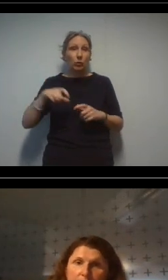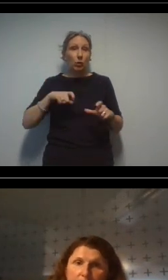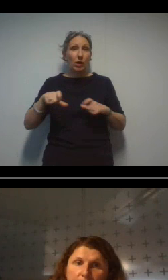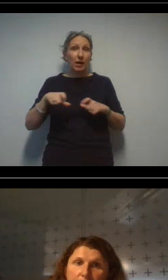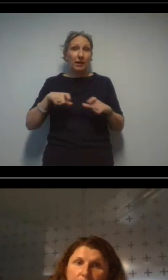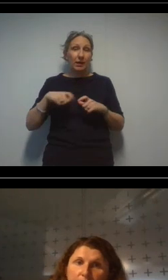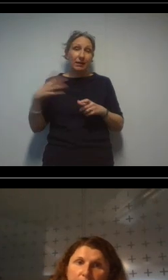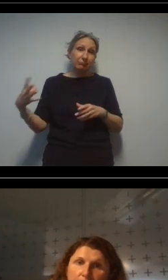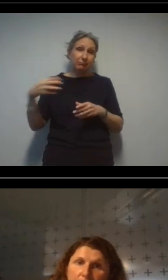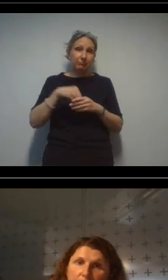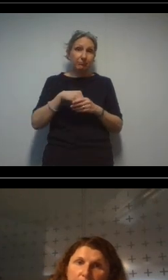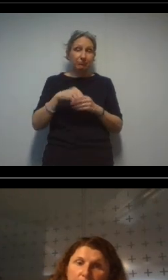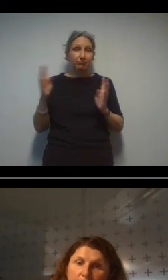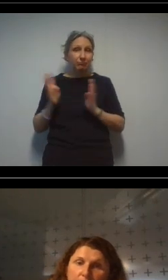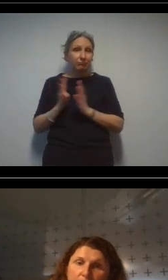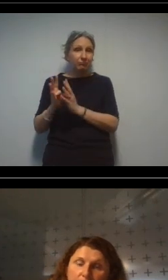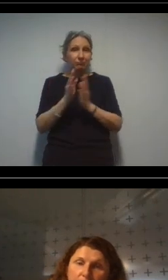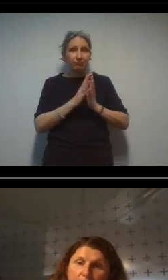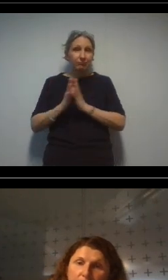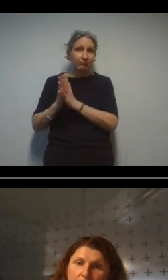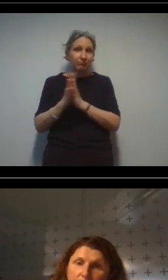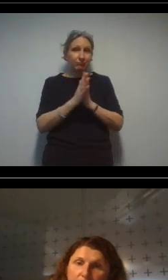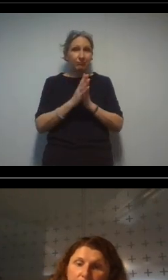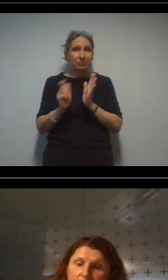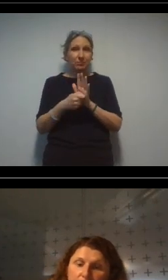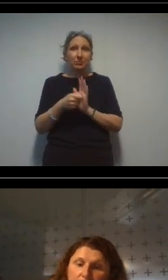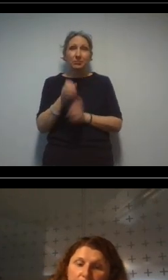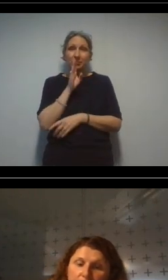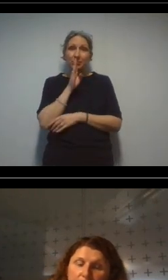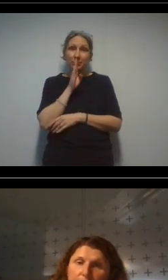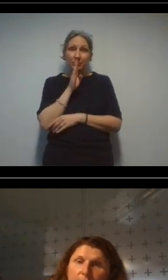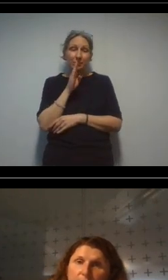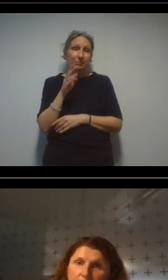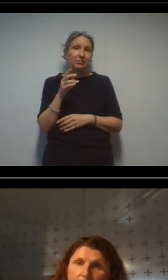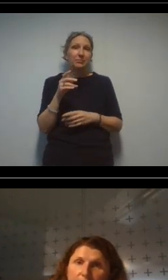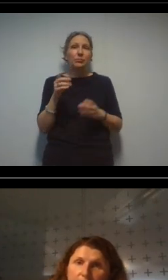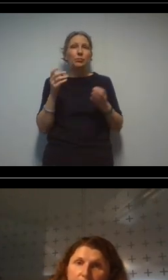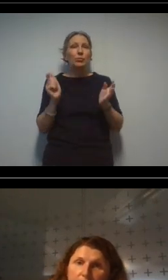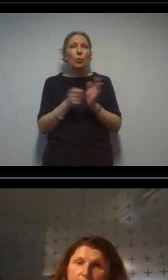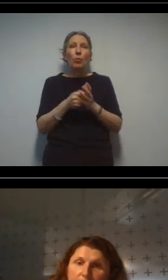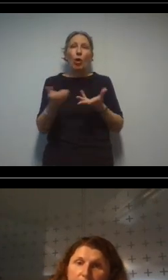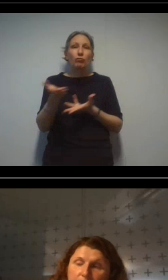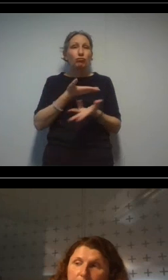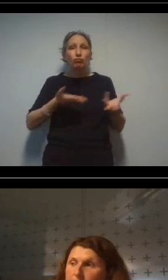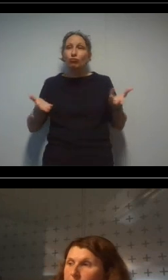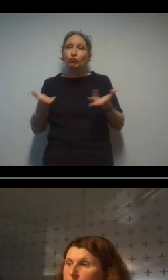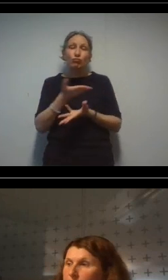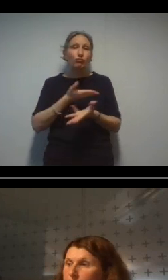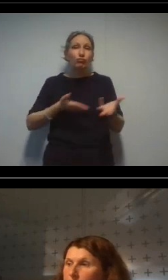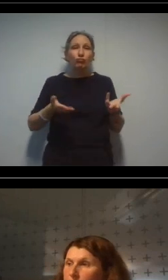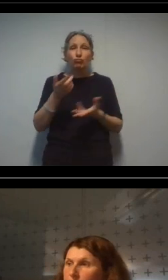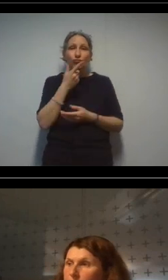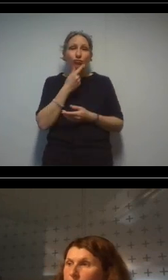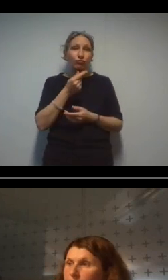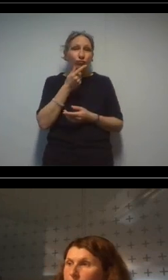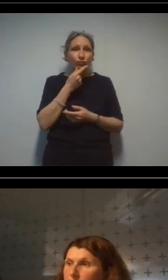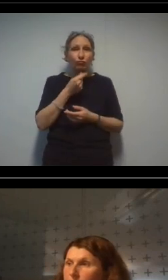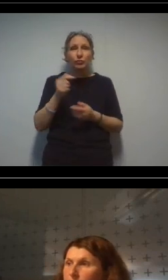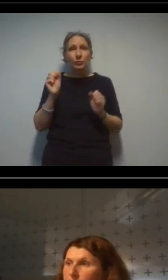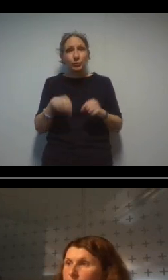à la rencontre des jeunes dans un temps un peu plus informel d'échange, pour qu'ils puissent aussi poser